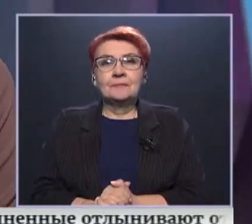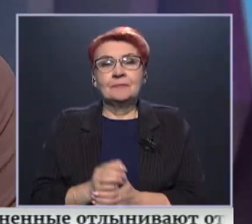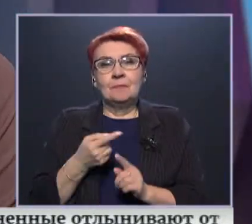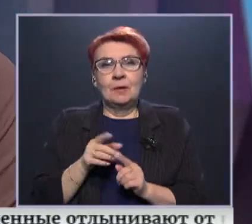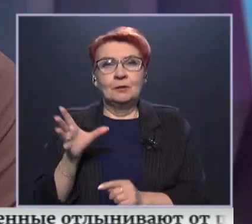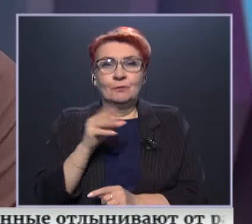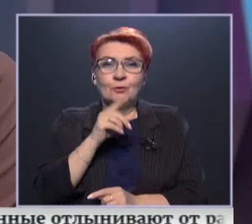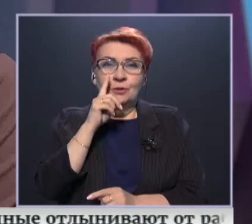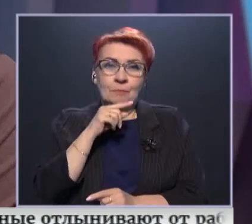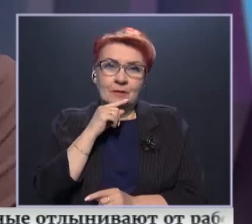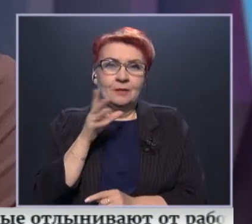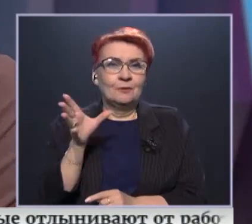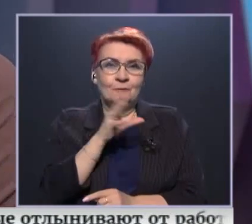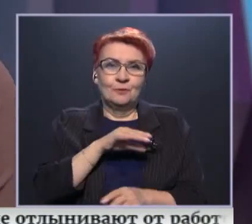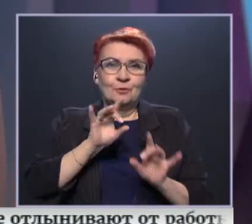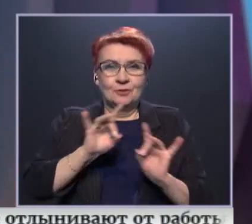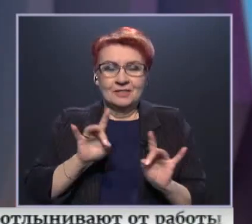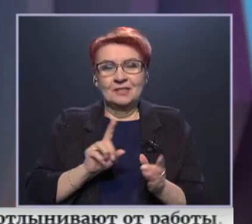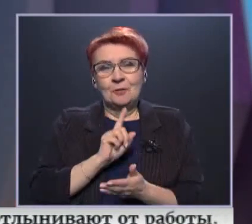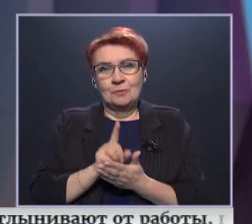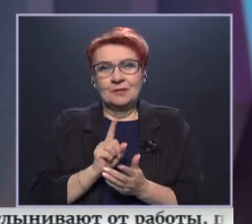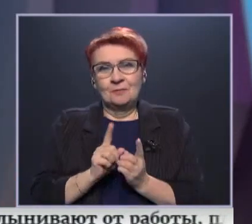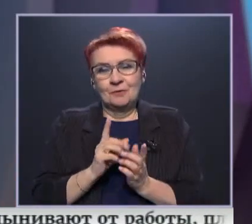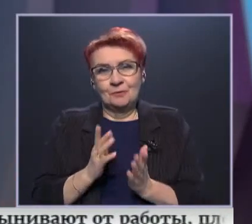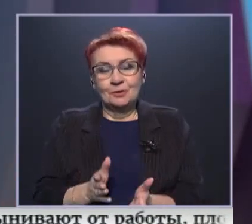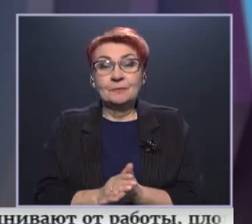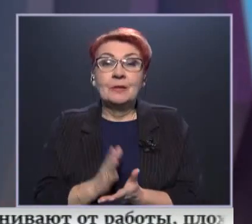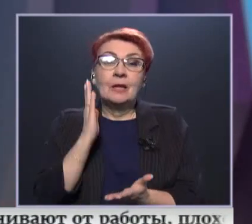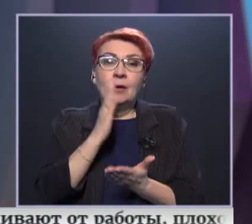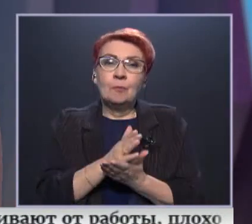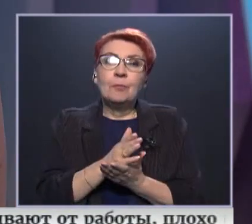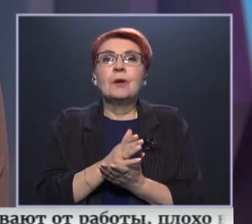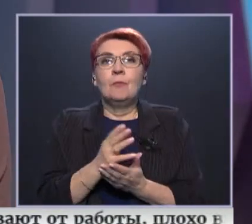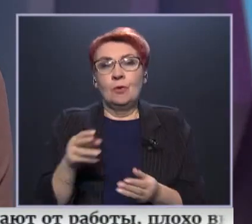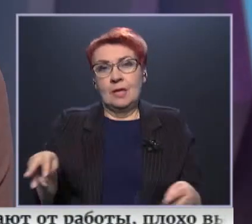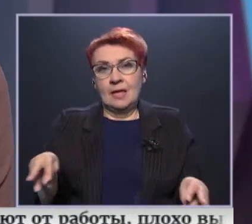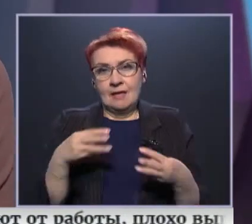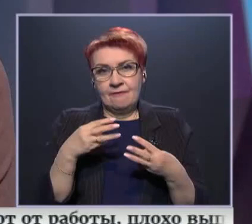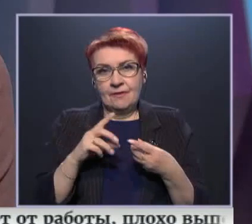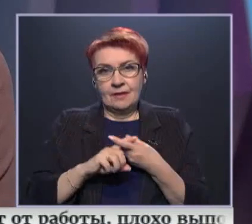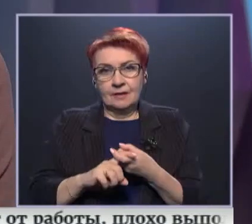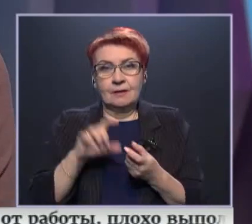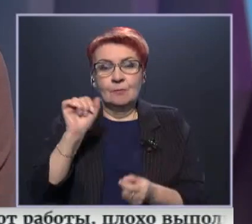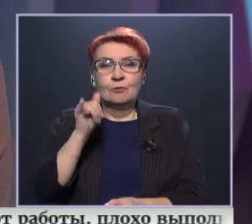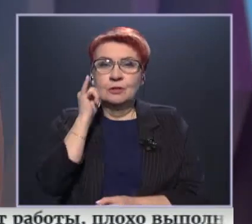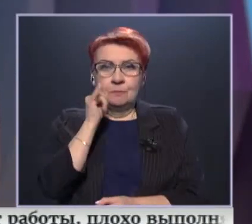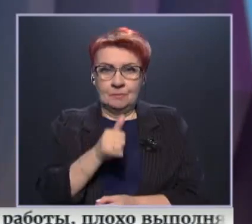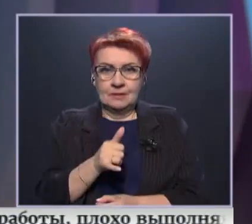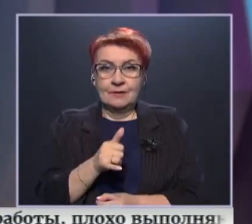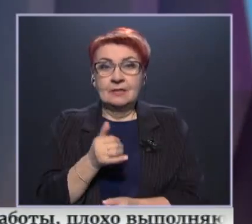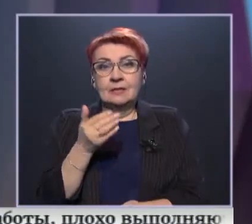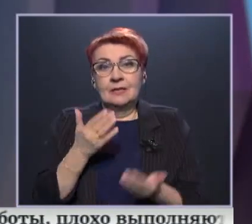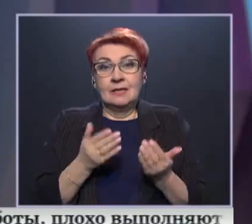все, что непонятно, все вам разъяснит обязательно. Я напоминаю, что у нас прямой эфир. Вы можете позвонить нам в студию по телефону прямого эфира. Или